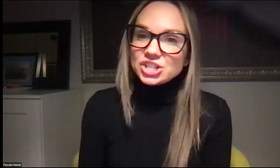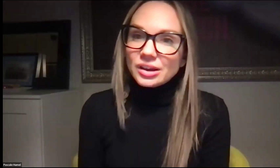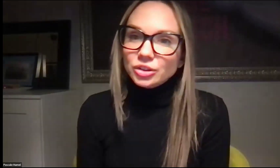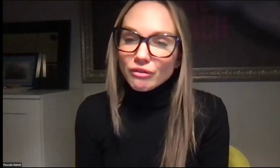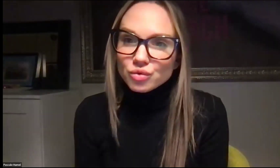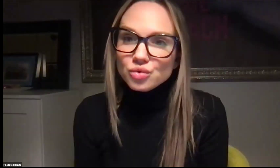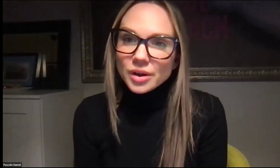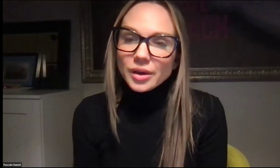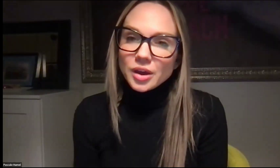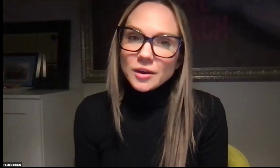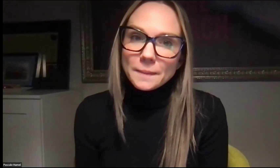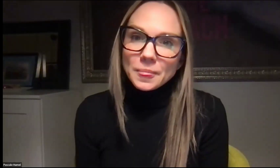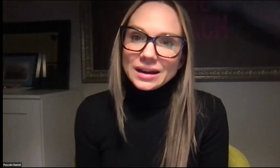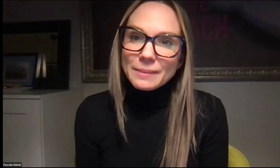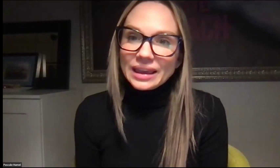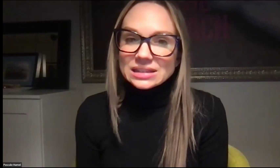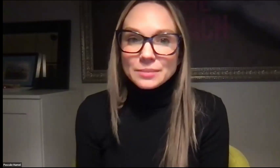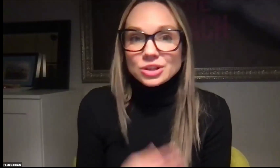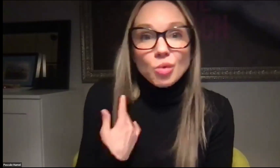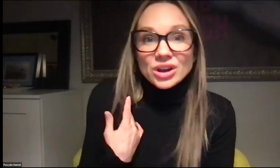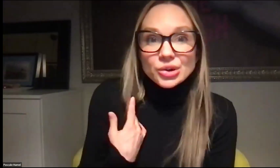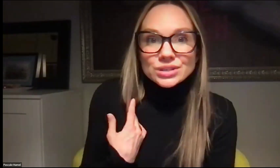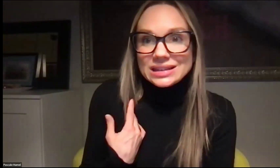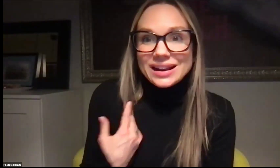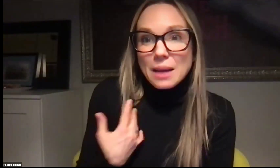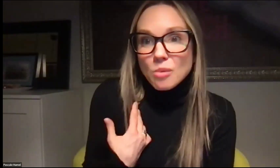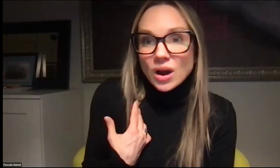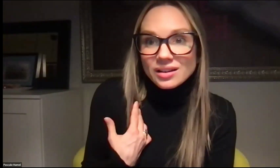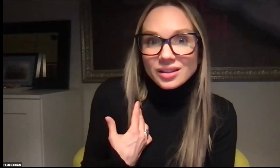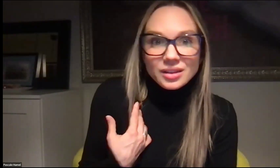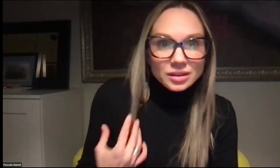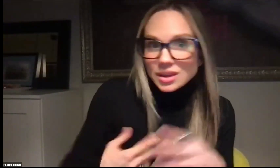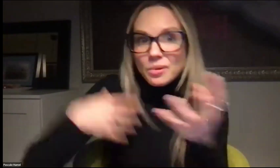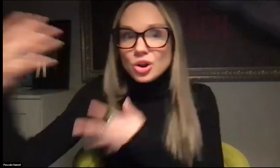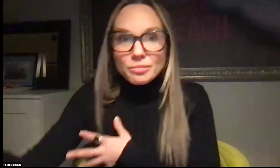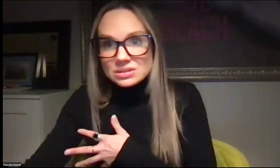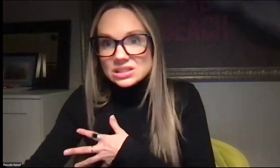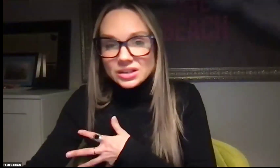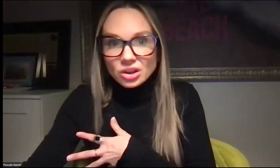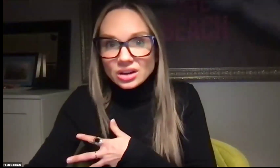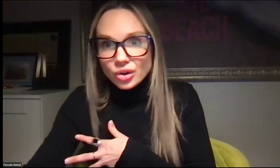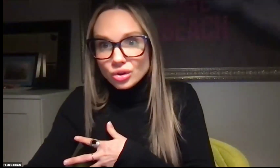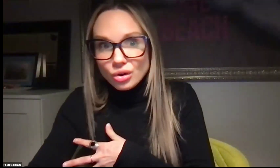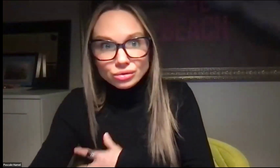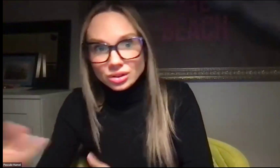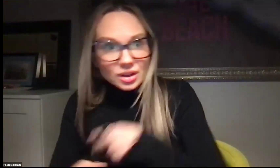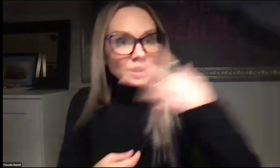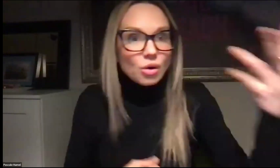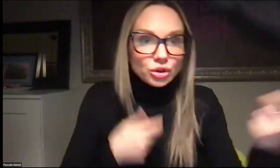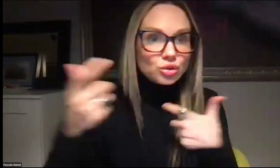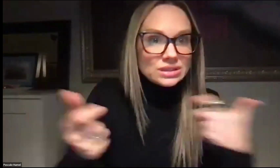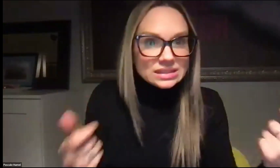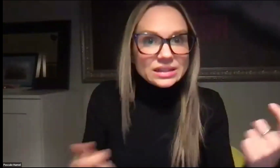de partager entre vous les magasins parce que moi, j'ai un style à moi qui n'est pas le même style que quelqu'un